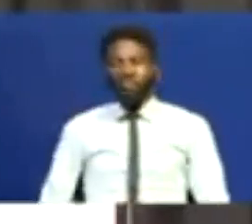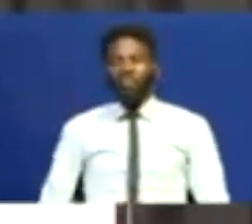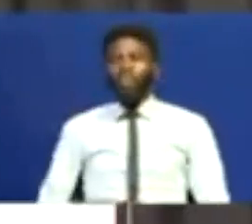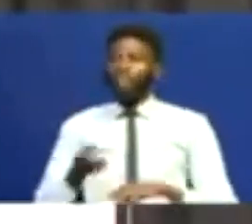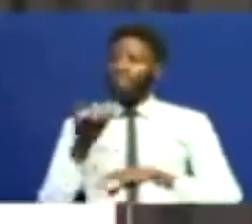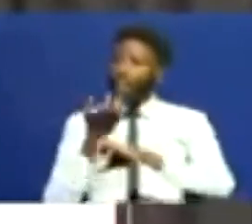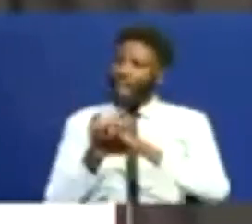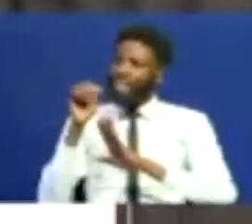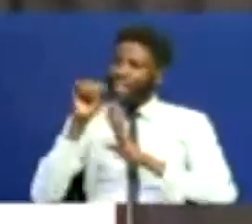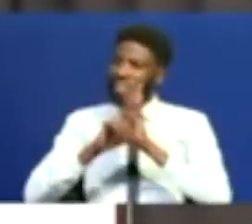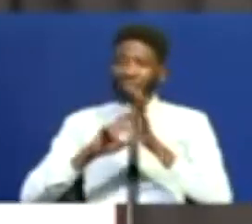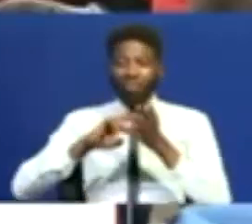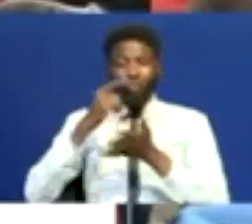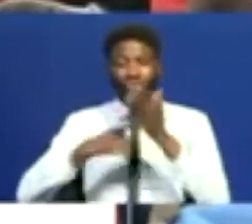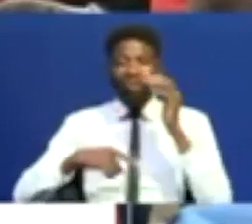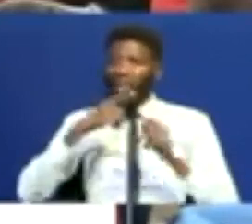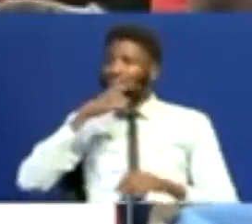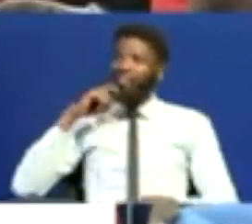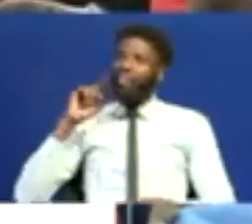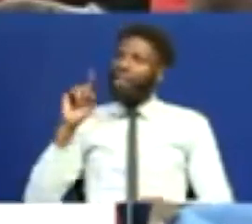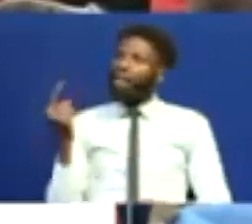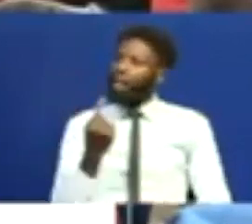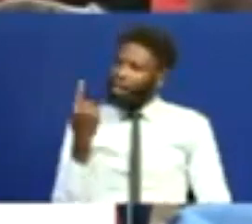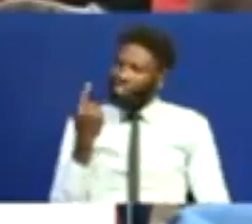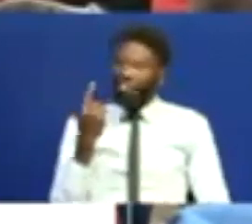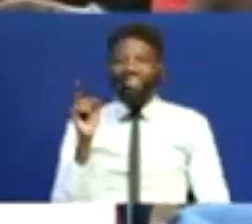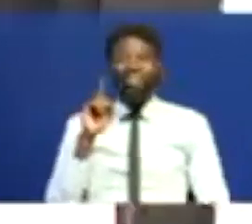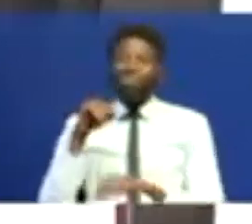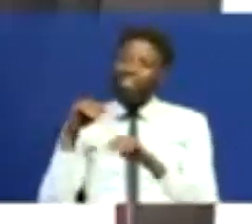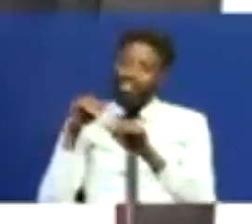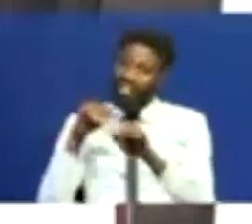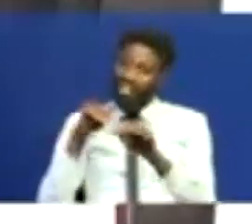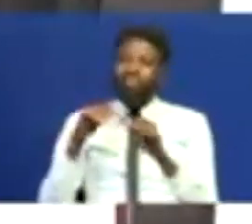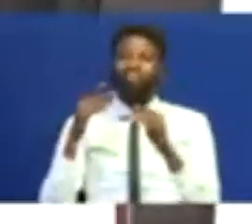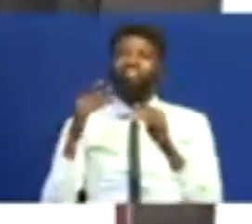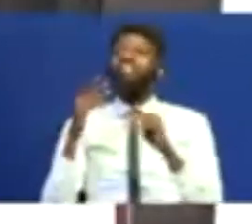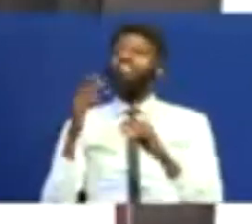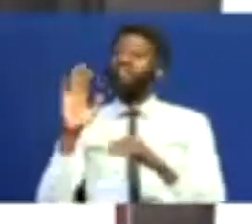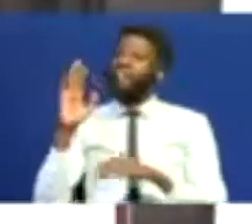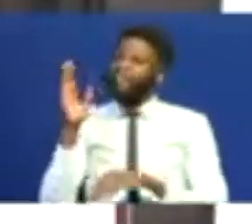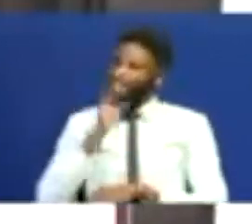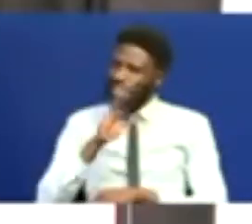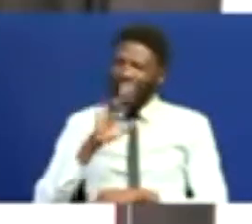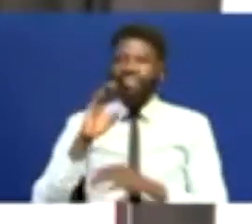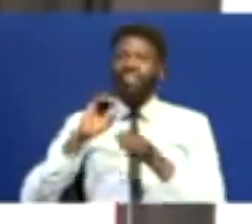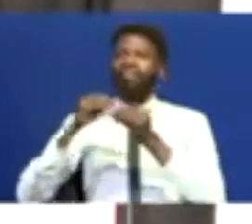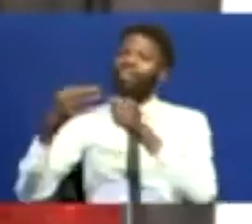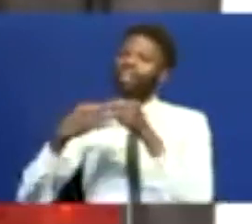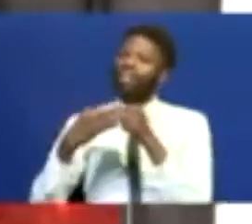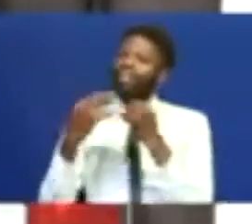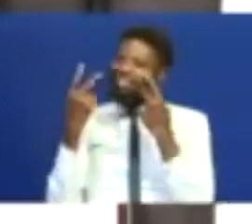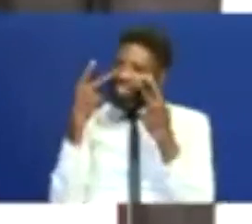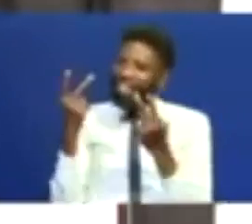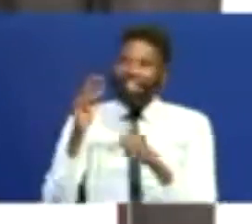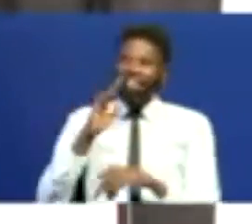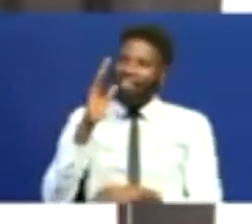Hardship is not only in terms of drought. The jam in Nairobi, the pollution in Nairobi, go to Kibera. You'll never